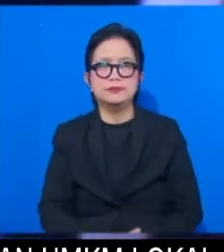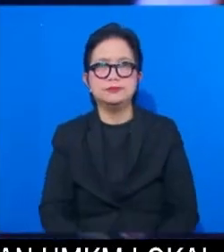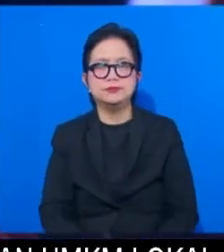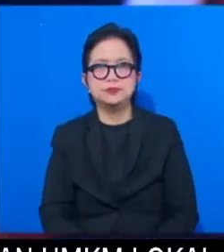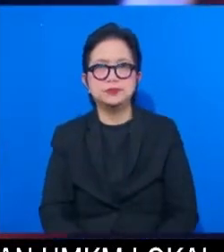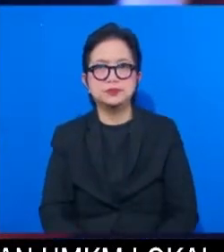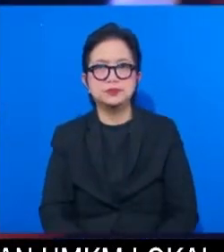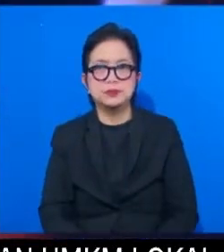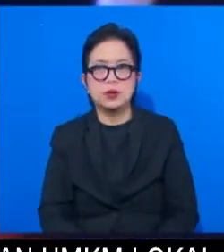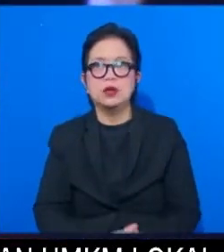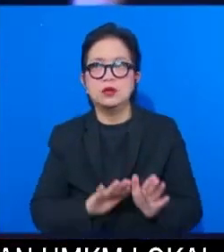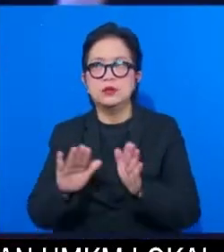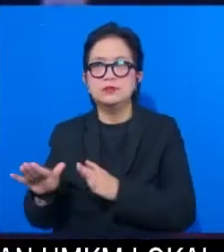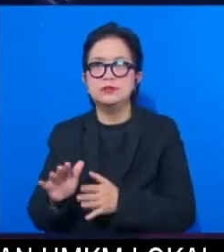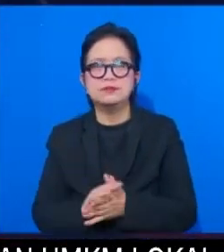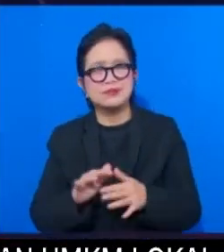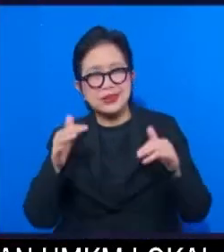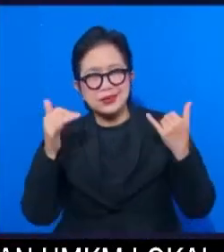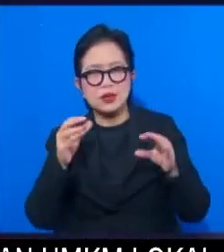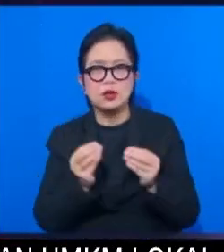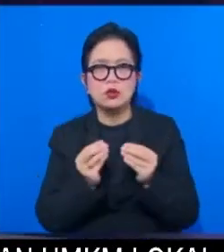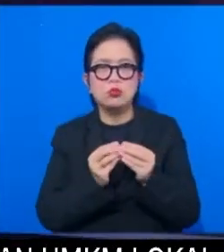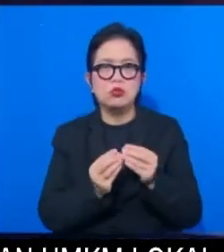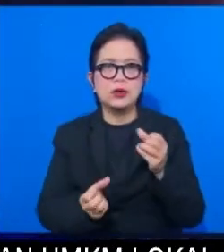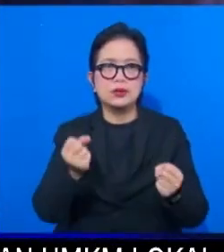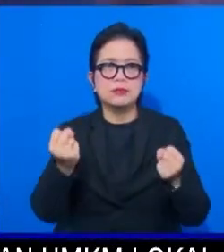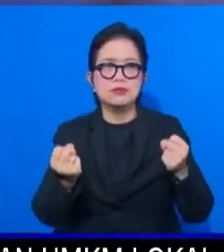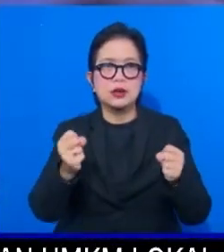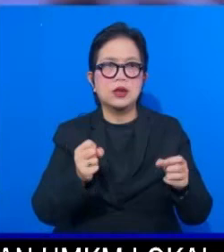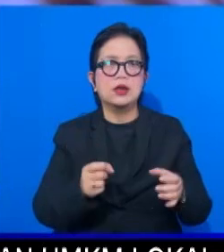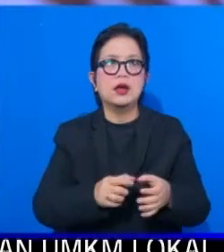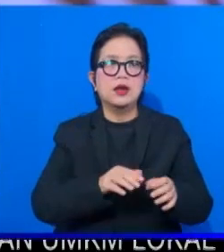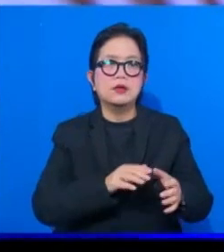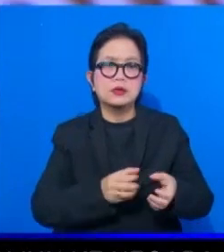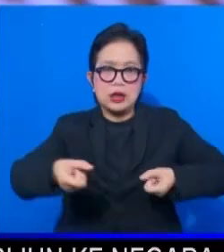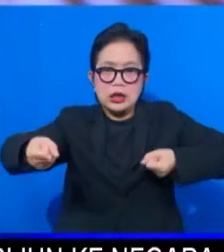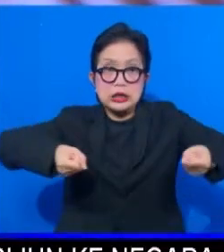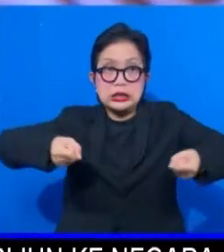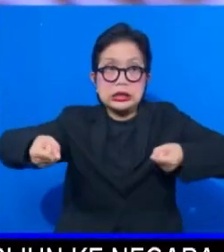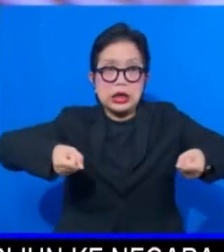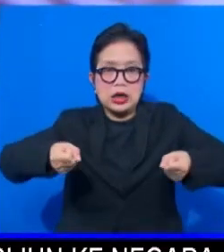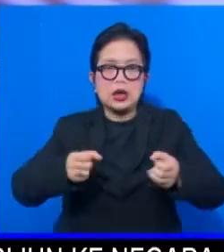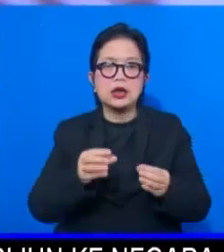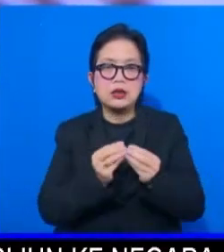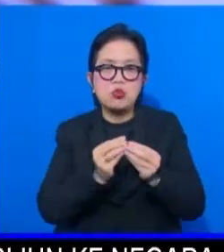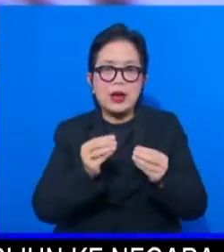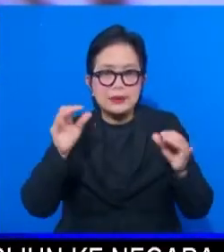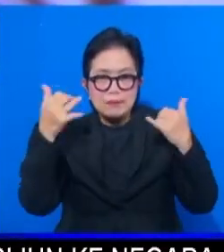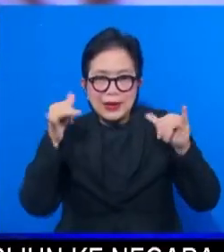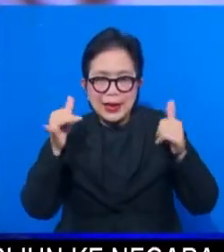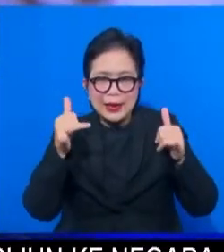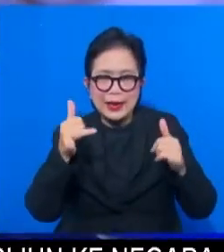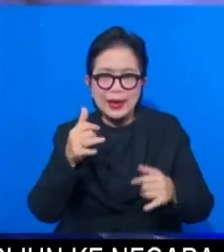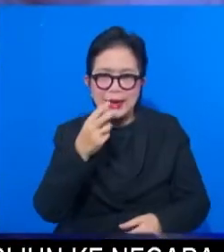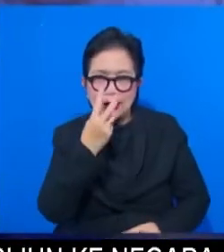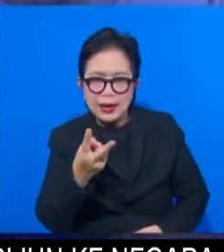Informasi selanjutnya berawal dari iseng membuat miniatur truk dari limbah kayu. Seorang pria di Kabupaten Serang, Banten tidak menyangka usahanya jadi